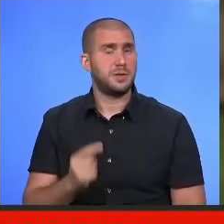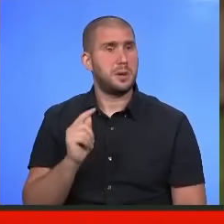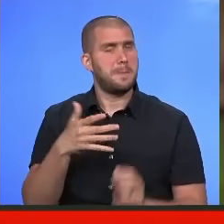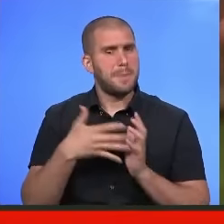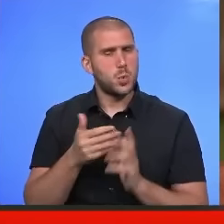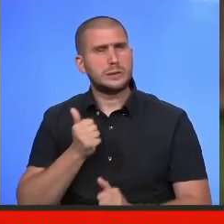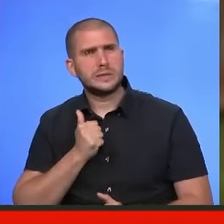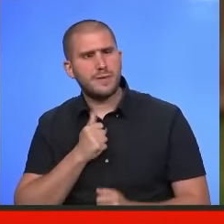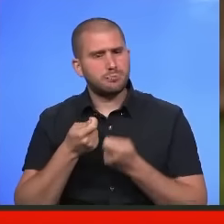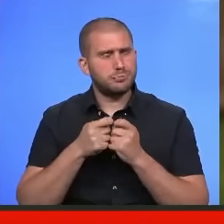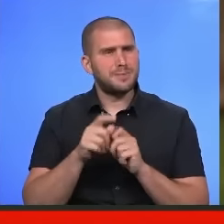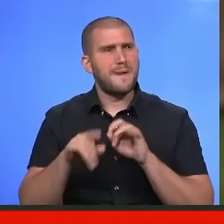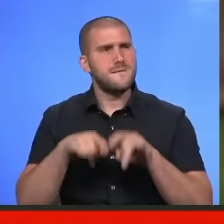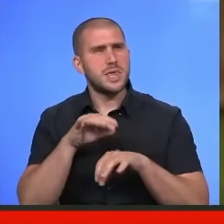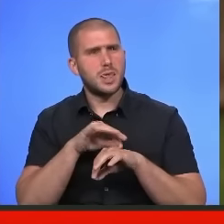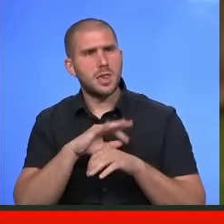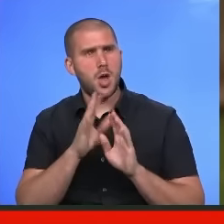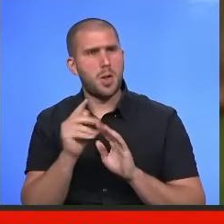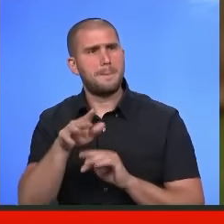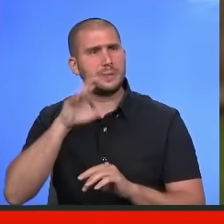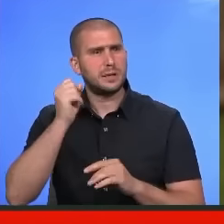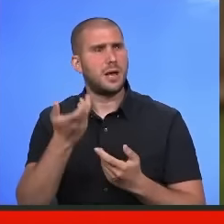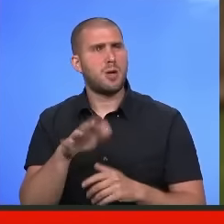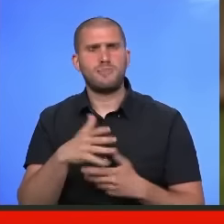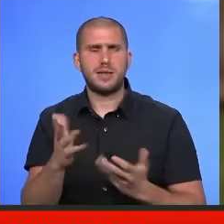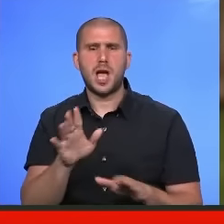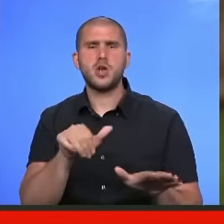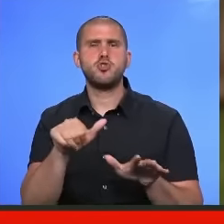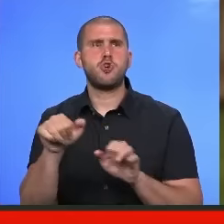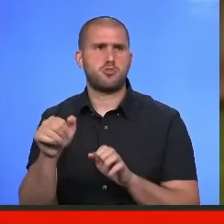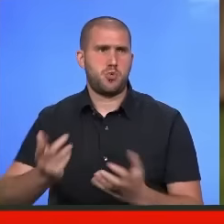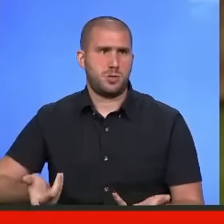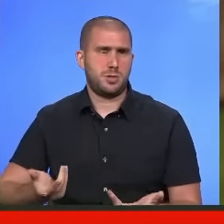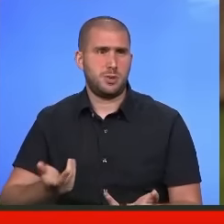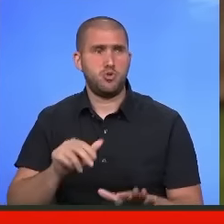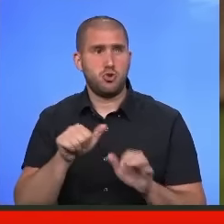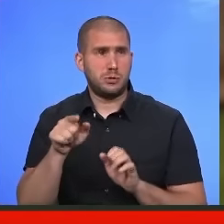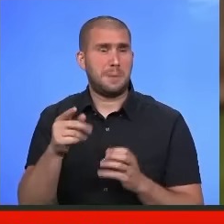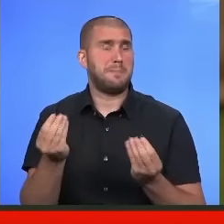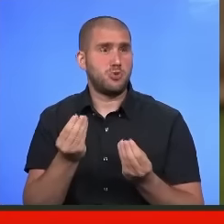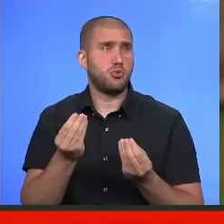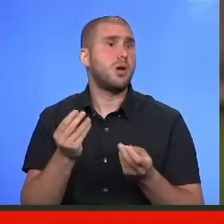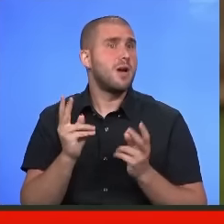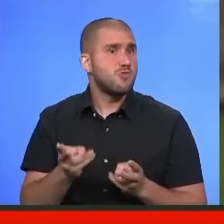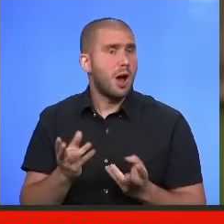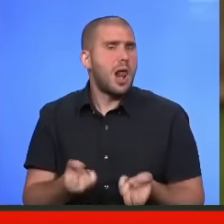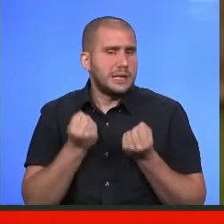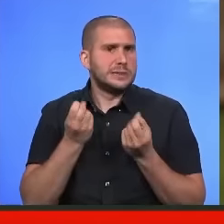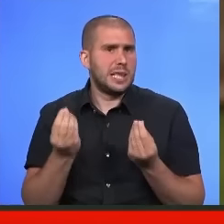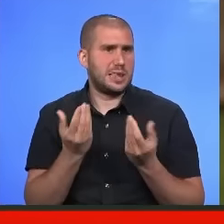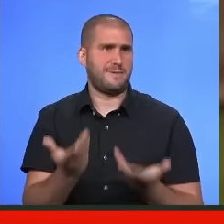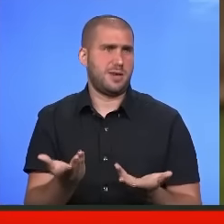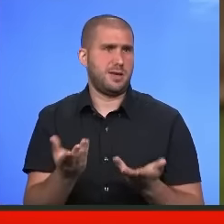עם הצבא עם הוטרינרית שלהם והכל הגיעו למסקנה שאין 5000 יש רק 600 600 זה משהו שהוא בר אפשר